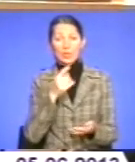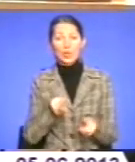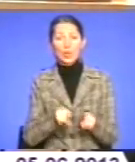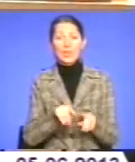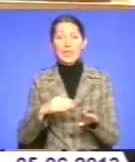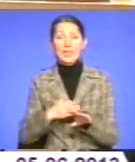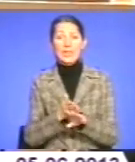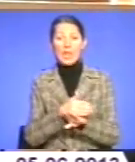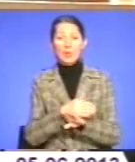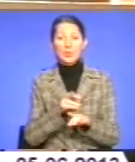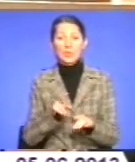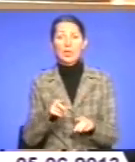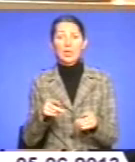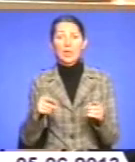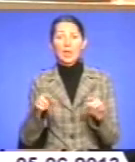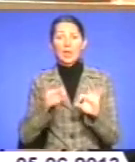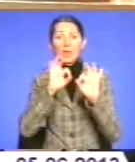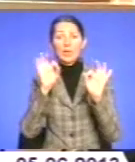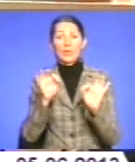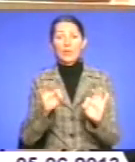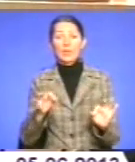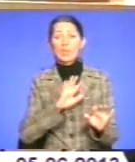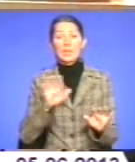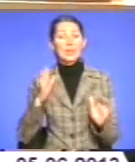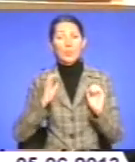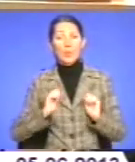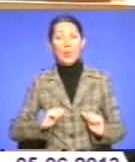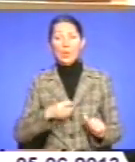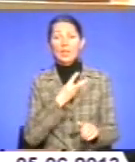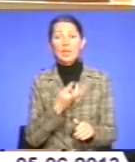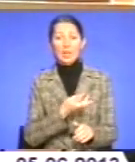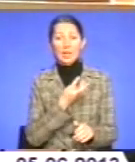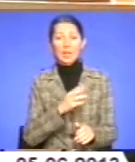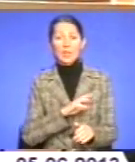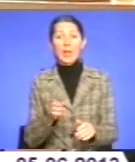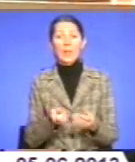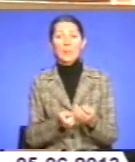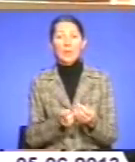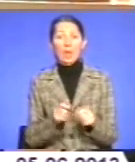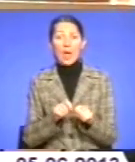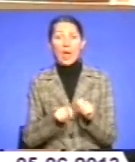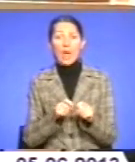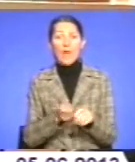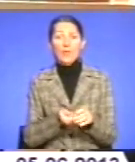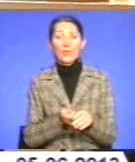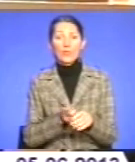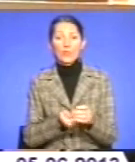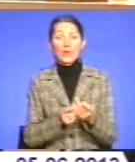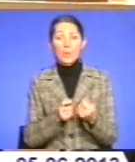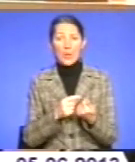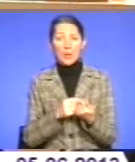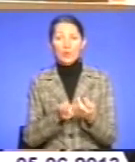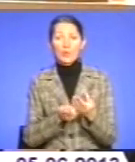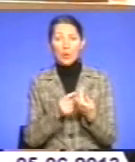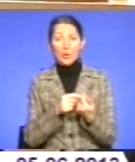якості, як творчий неспокій, творче натхнення, не вимірюються годинами, які проведені на роботі. Напевно,